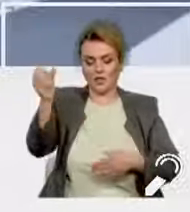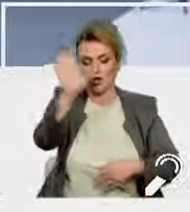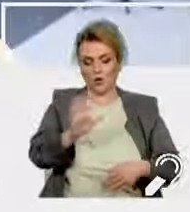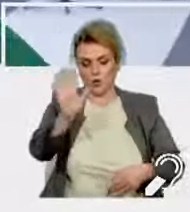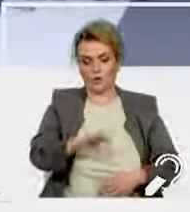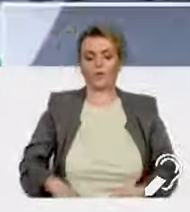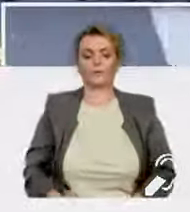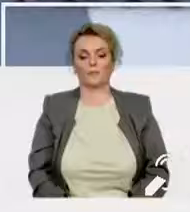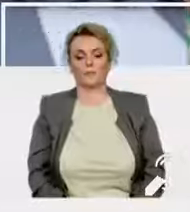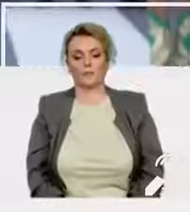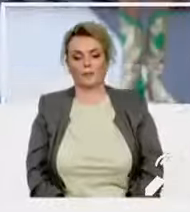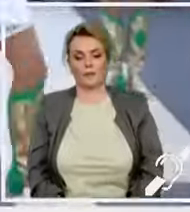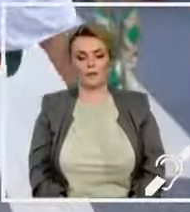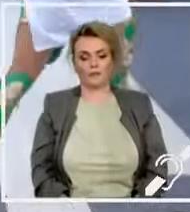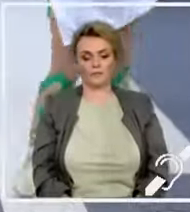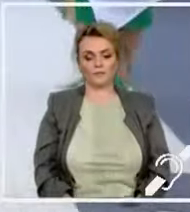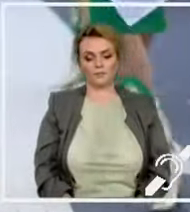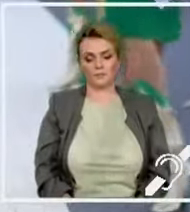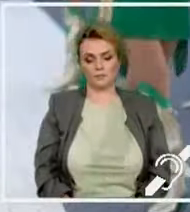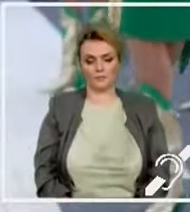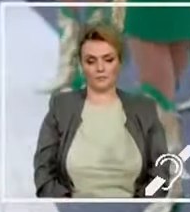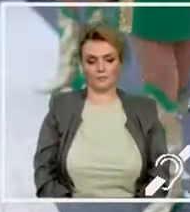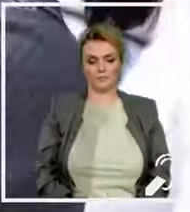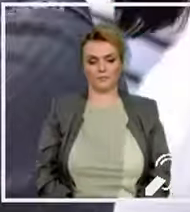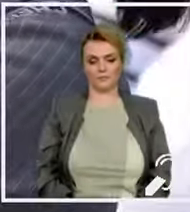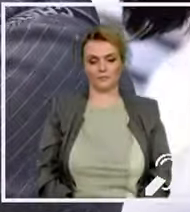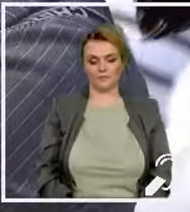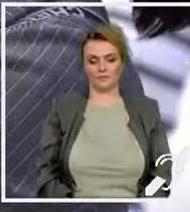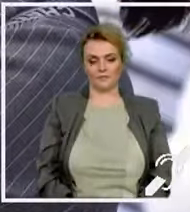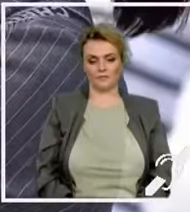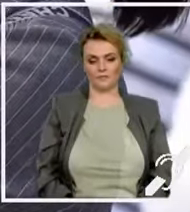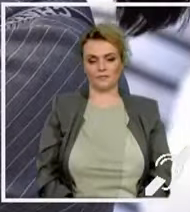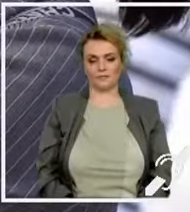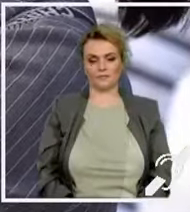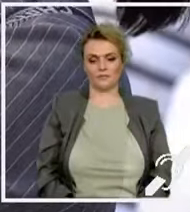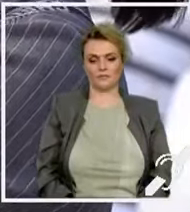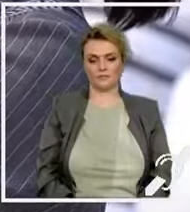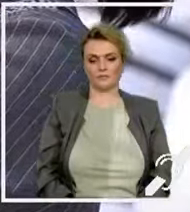Moldova, regiuni cheie, finanțată de Uniunea Europeană și implementată de PNUD și UNICEF.